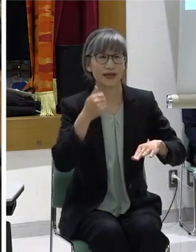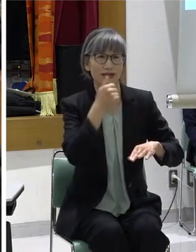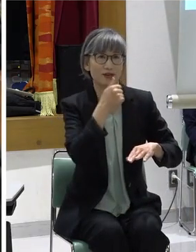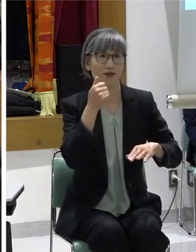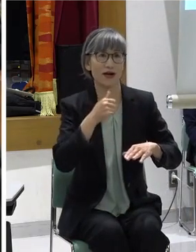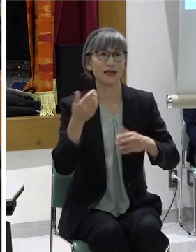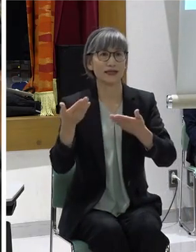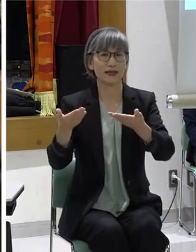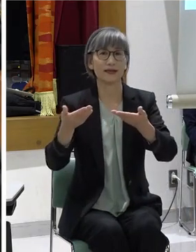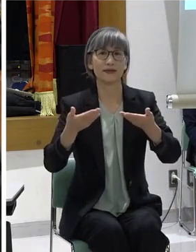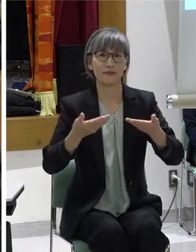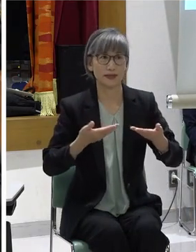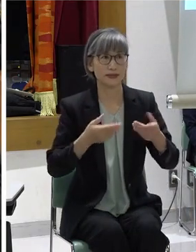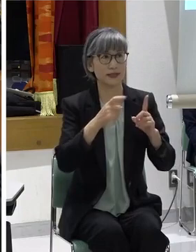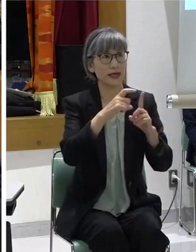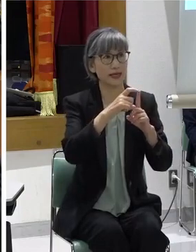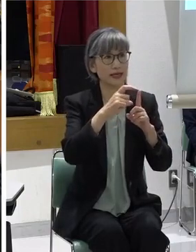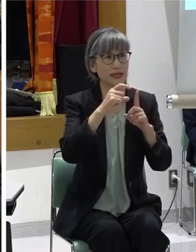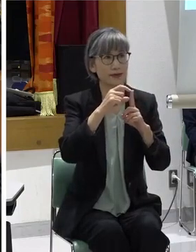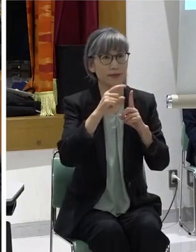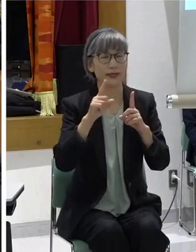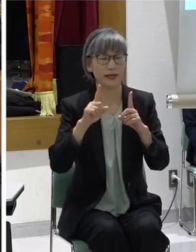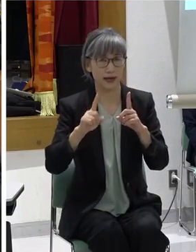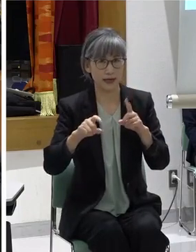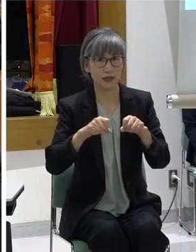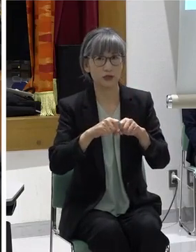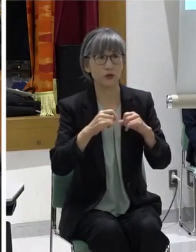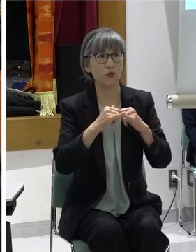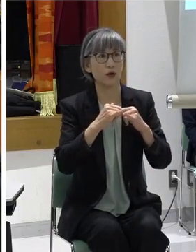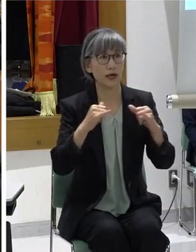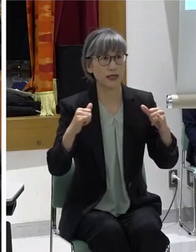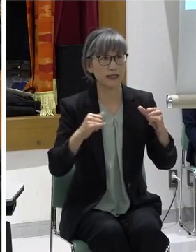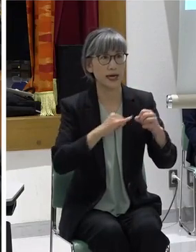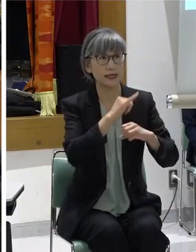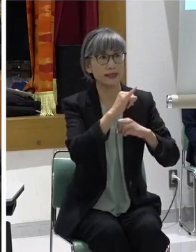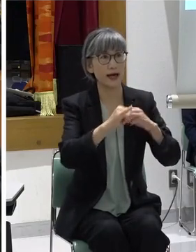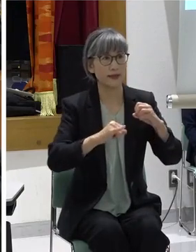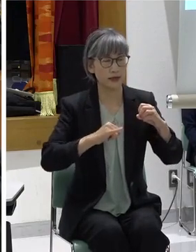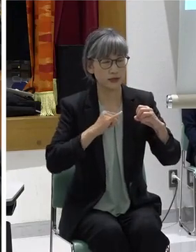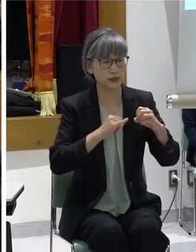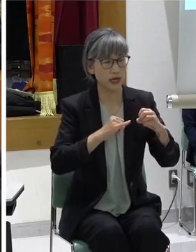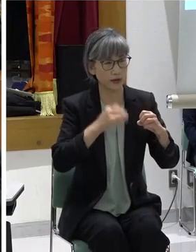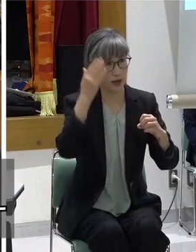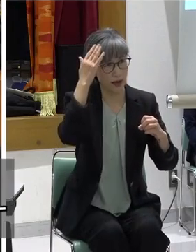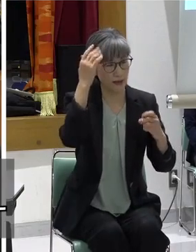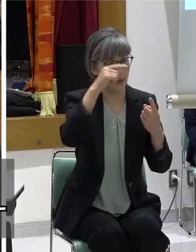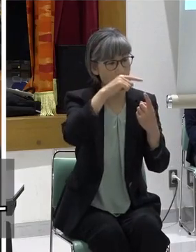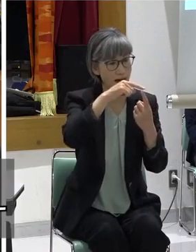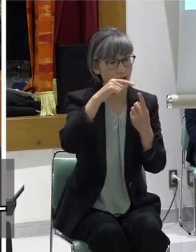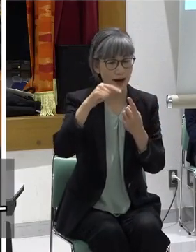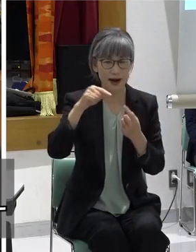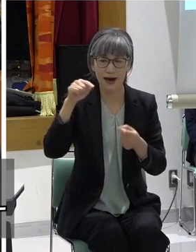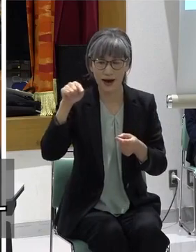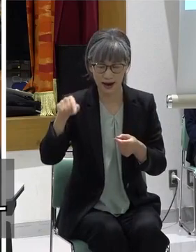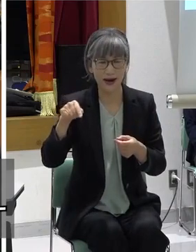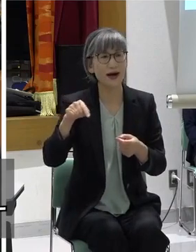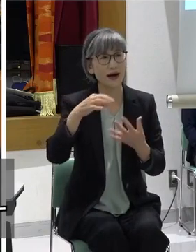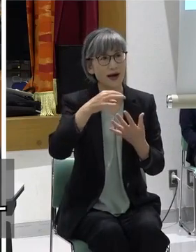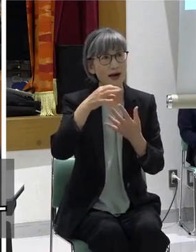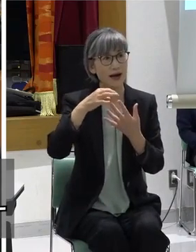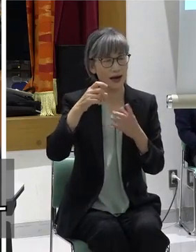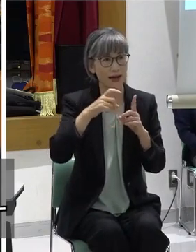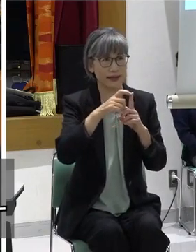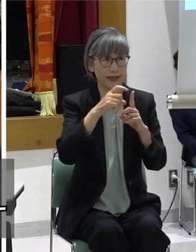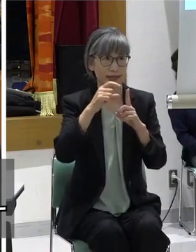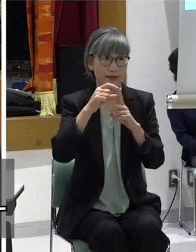ました、DPI障害者インターナショナルの頭文字なんですけれども、DPI 日本